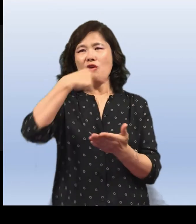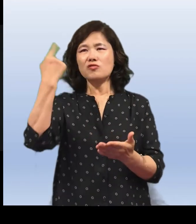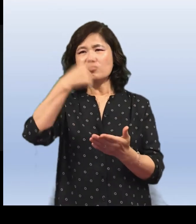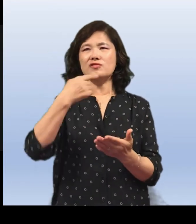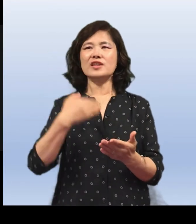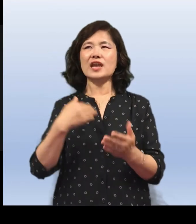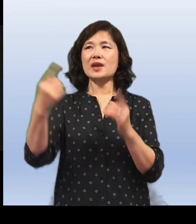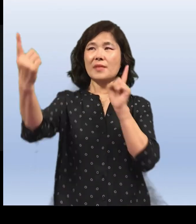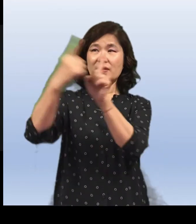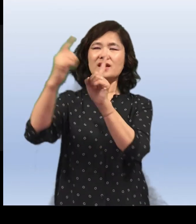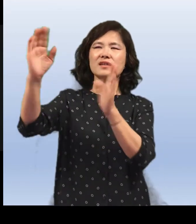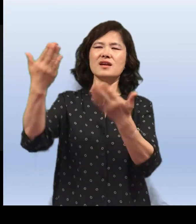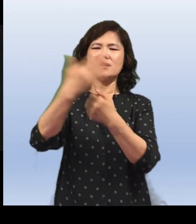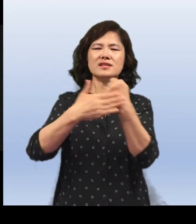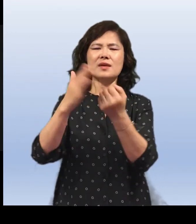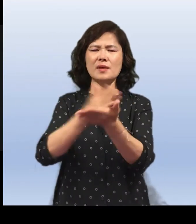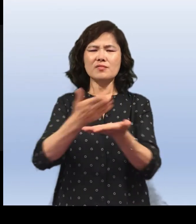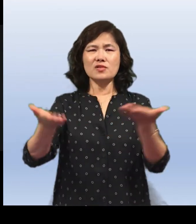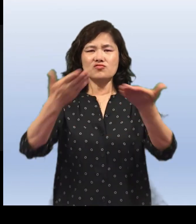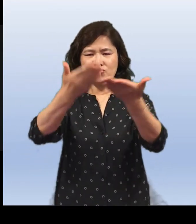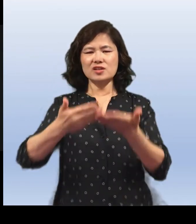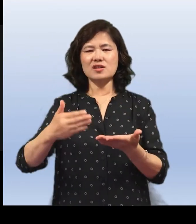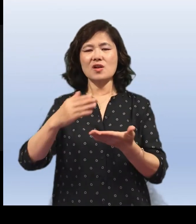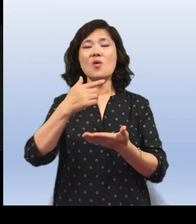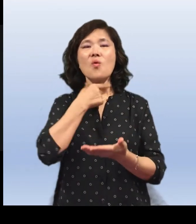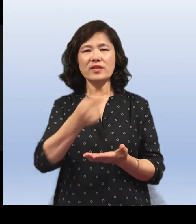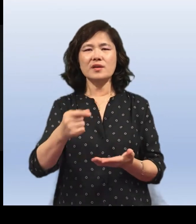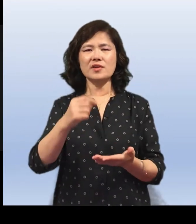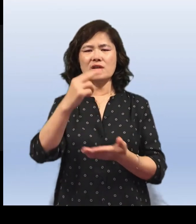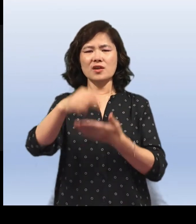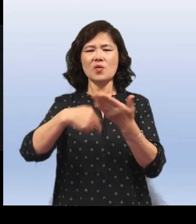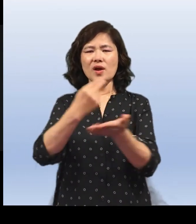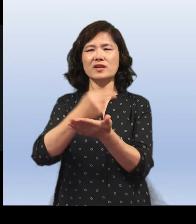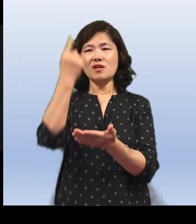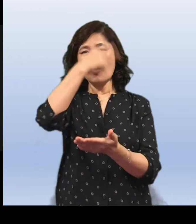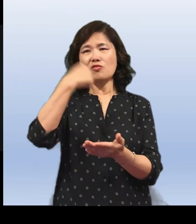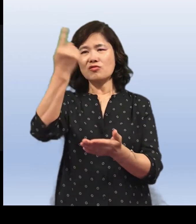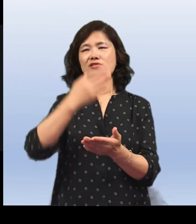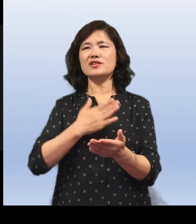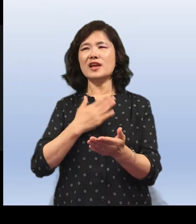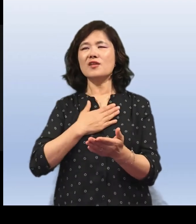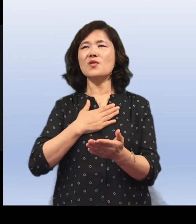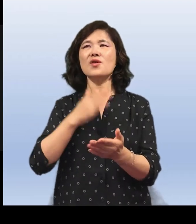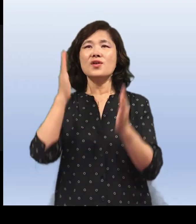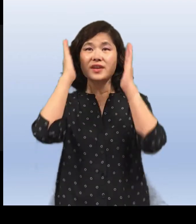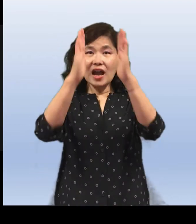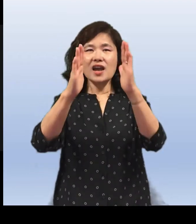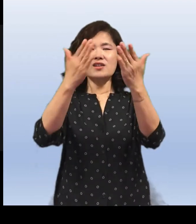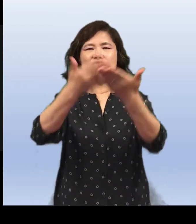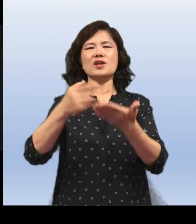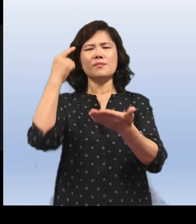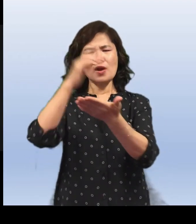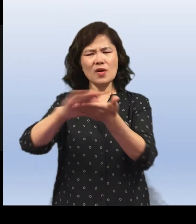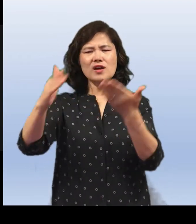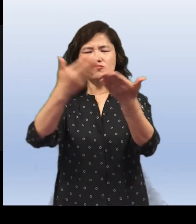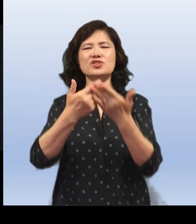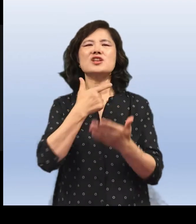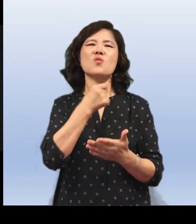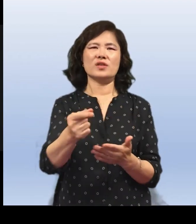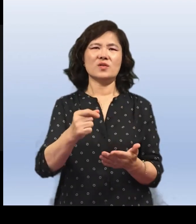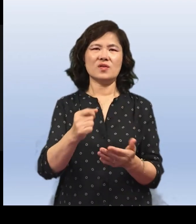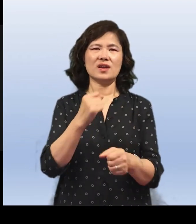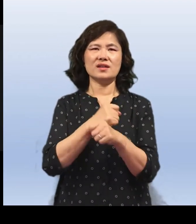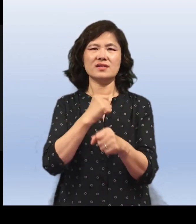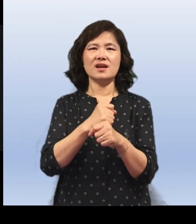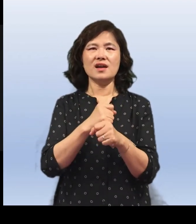비추사 은혜 베푸시기를 원하며 여호와는 그 얼굴을 내게로 향하여 드사 평강 주시기를 원하노라 할지니라